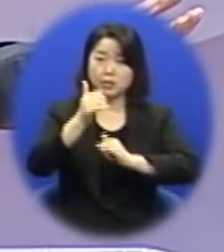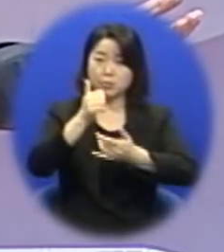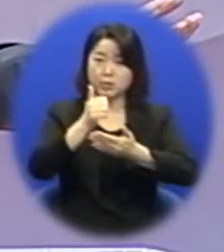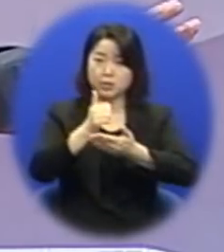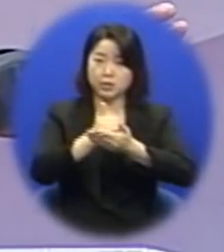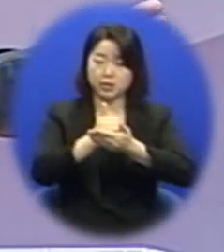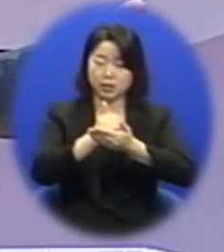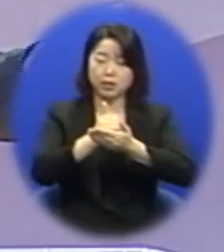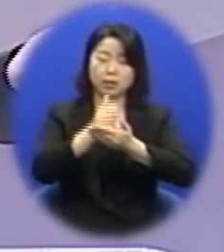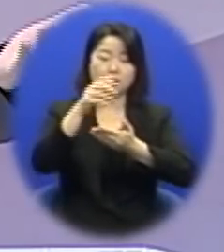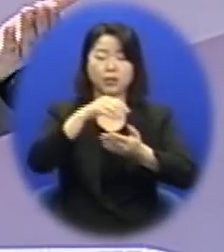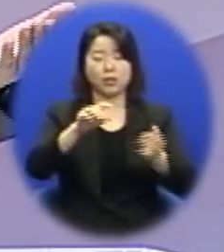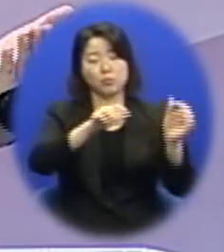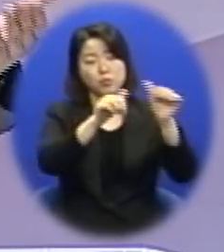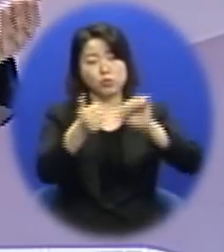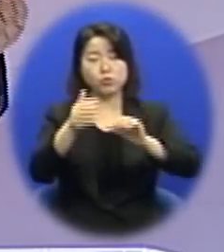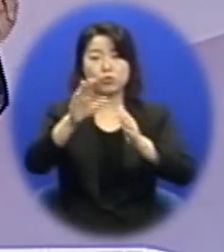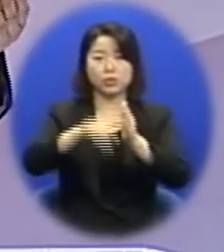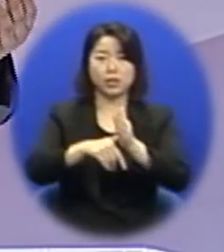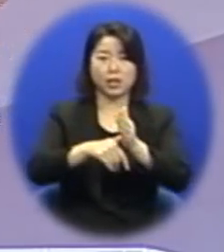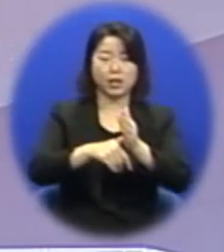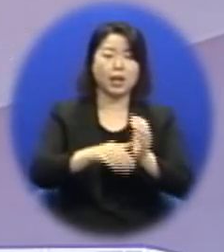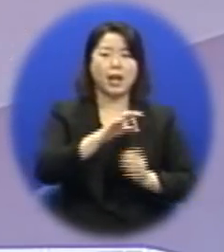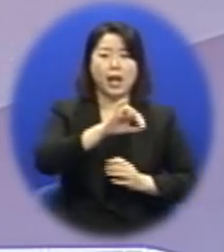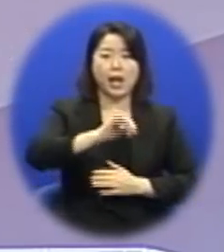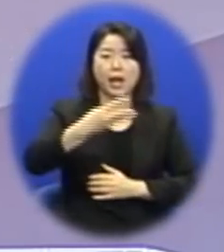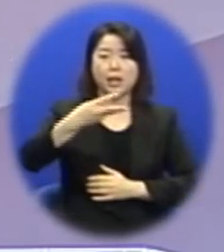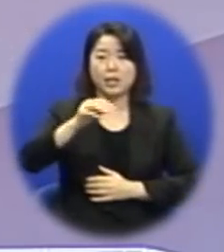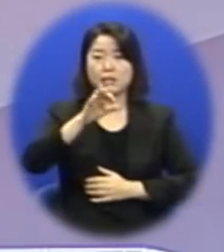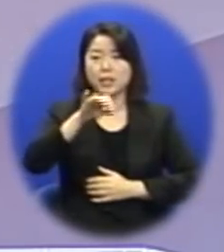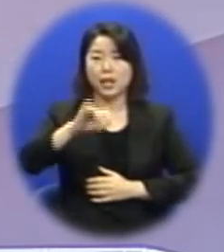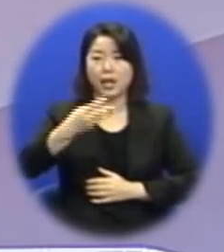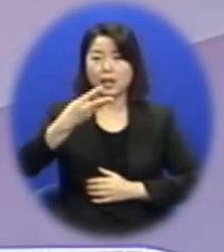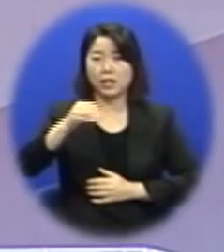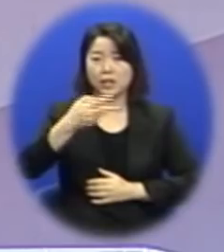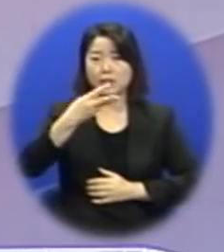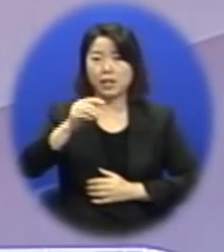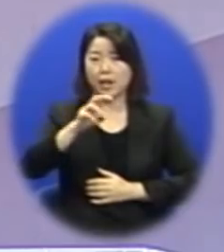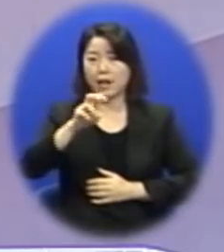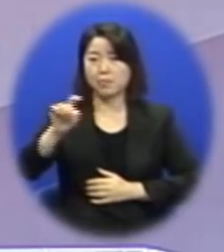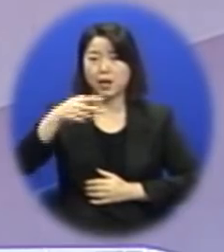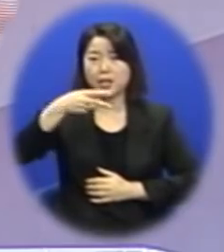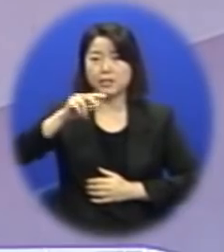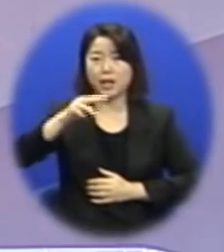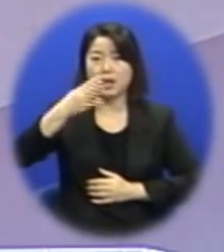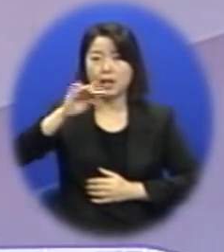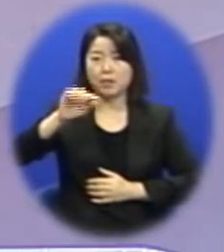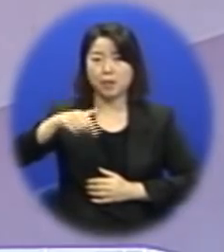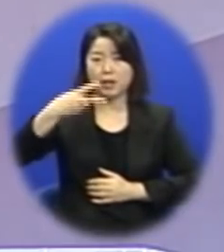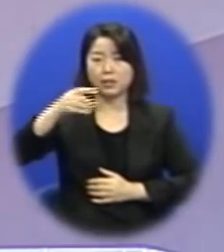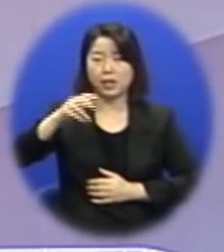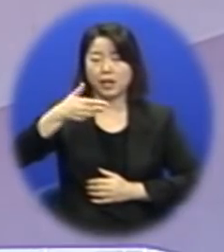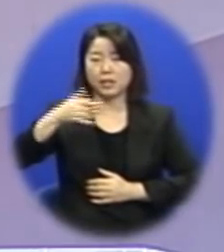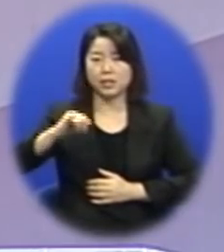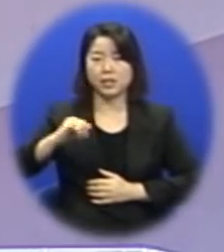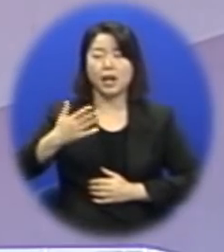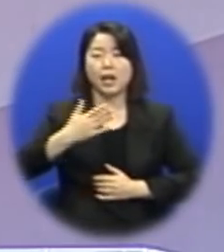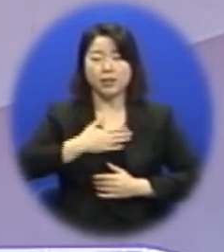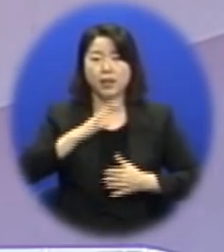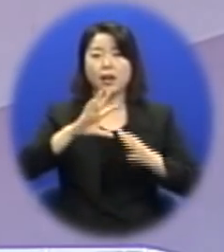때 라마 엘리엘리 라마 사박다니 나의 하나님 나의 하나님 어찌하여 나를 버리시나이까